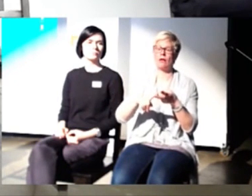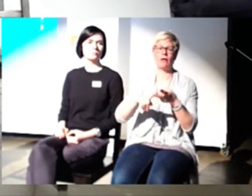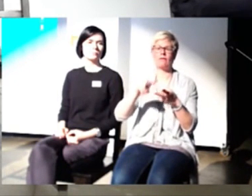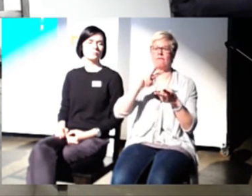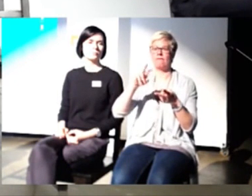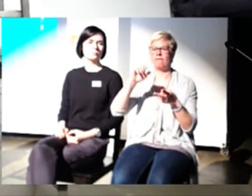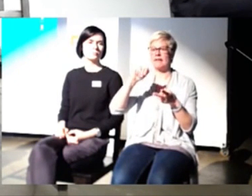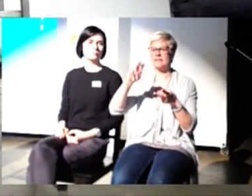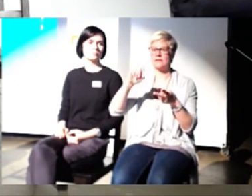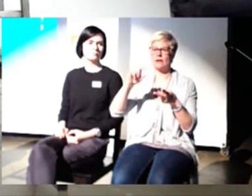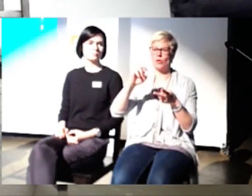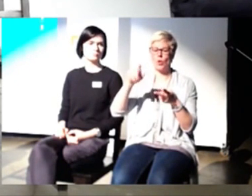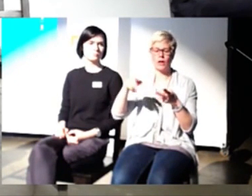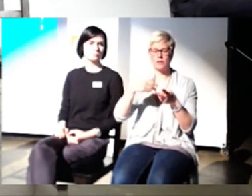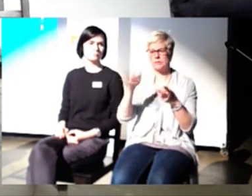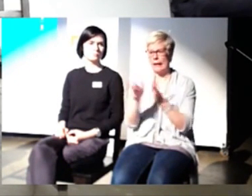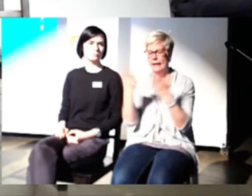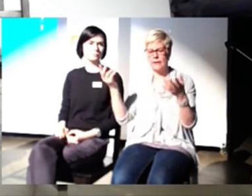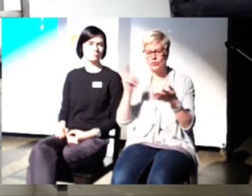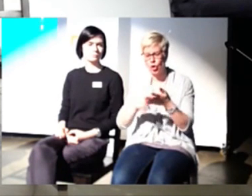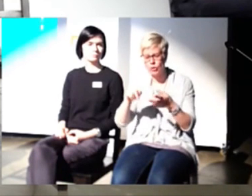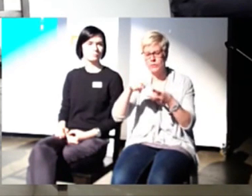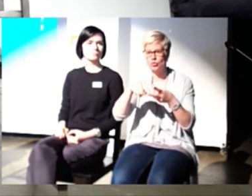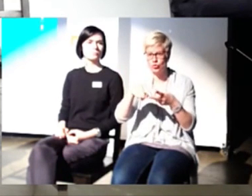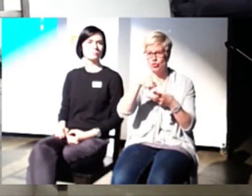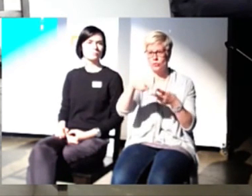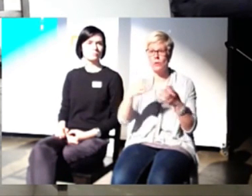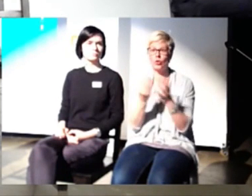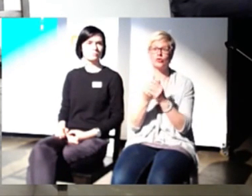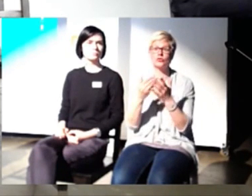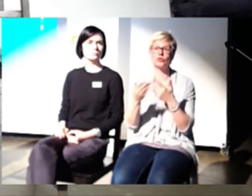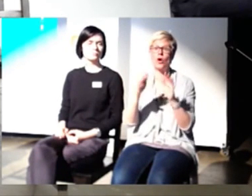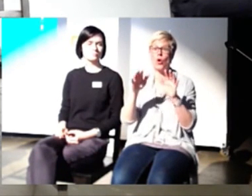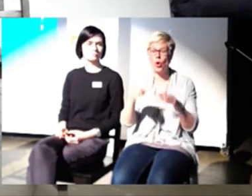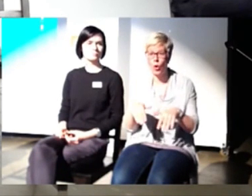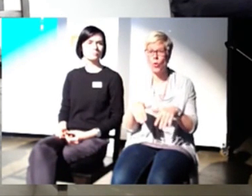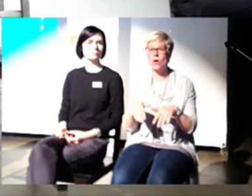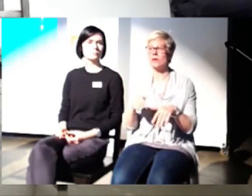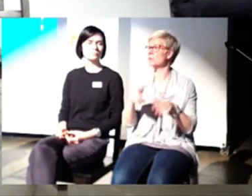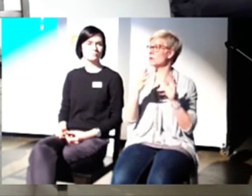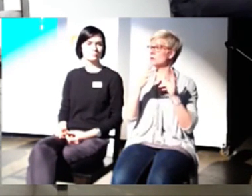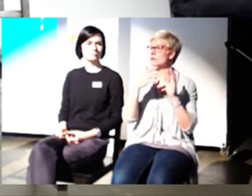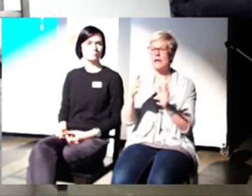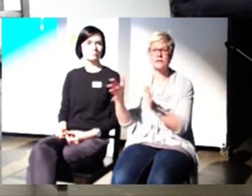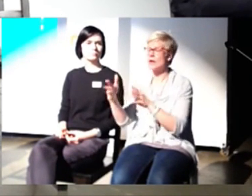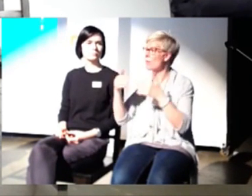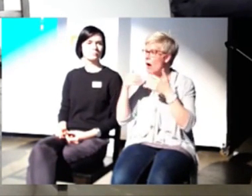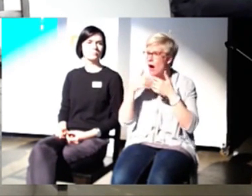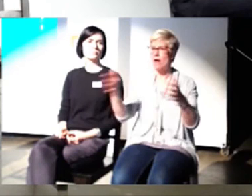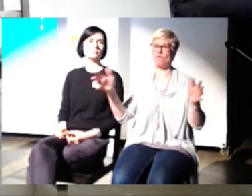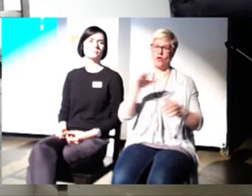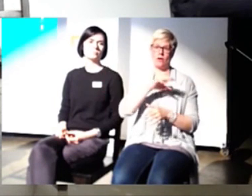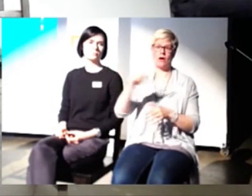meillä on ollut paljon tämmöisiä jo yhteistyöajatuksia, ja niin kuin, että tämä järjestelmä on täysin avoin kaikenlaisille tämmöisille